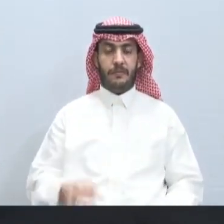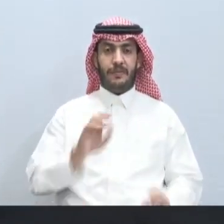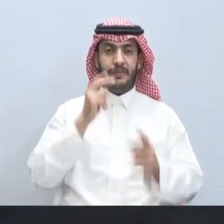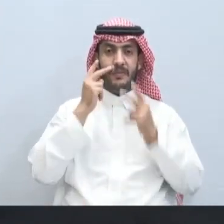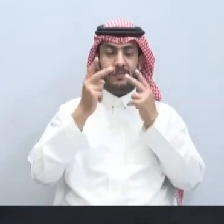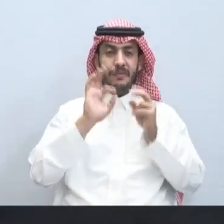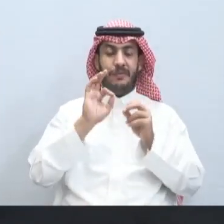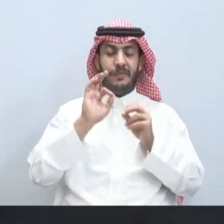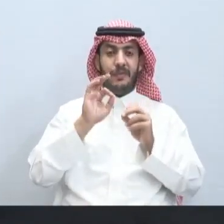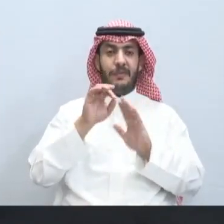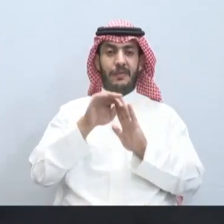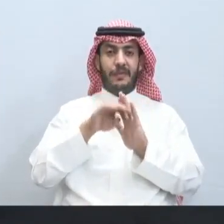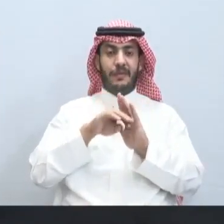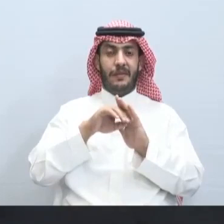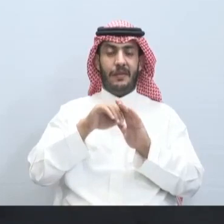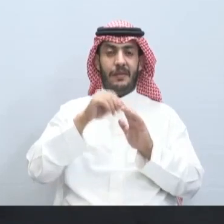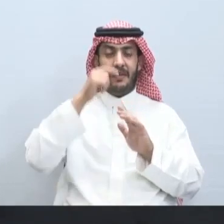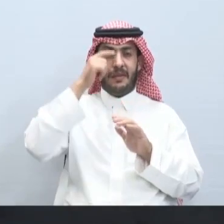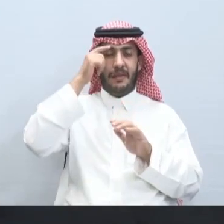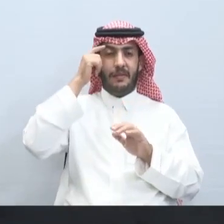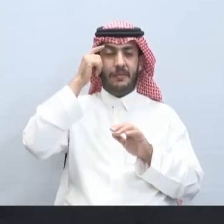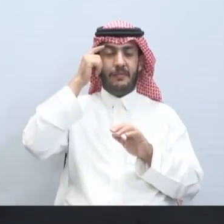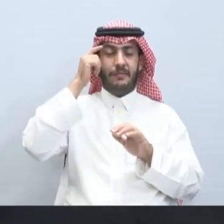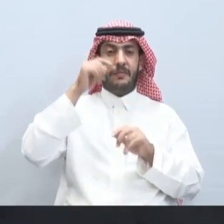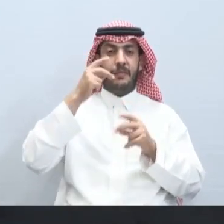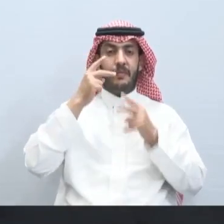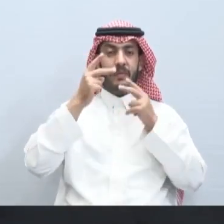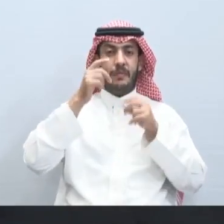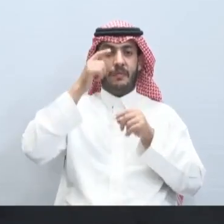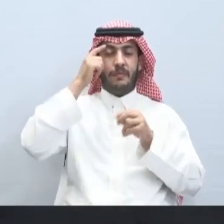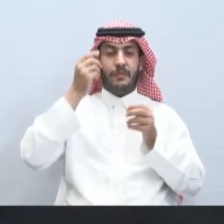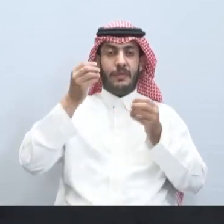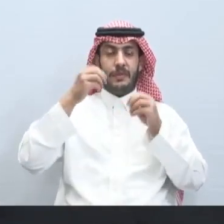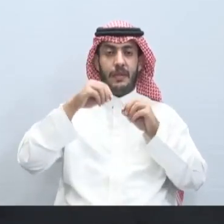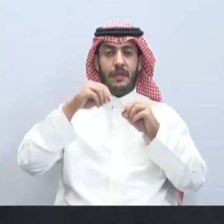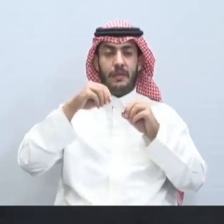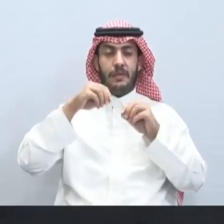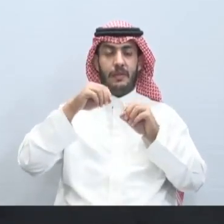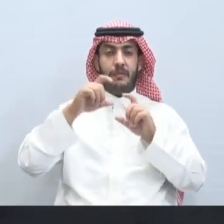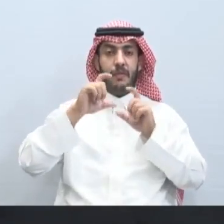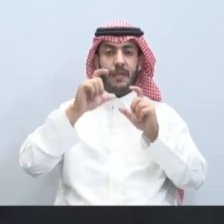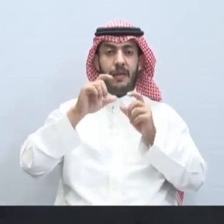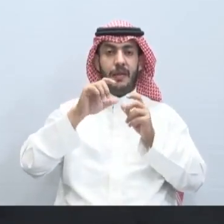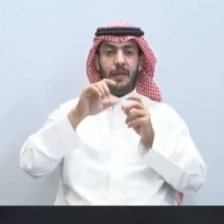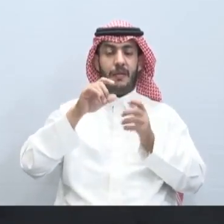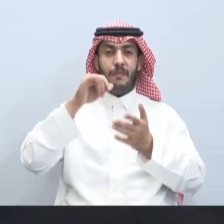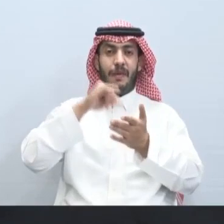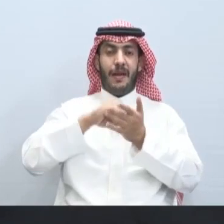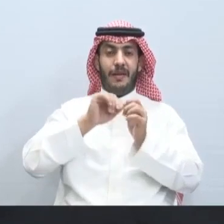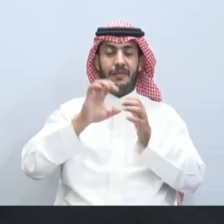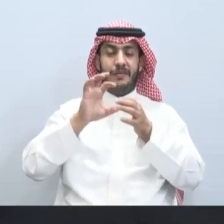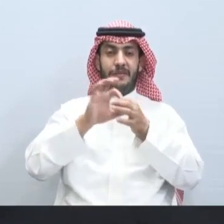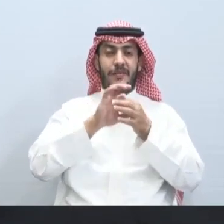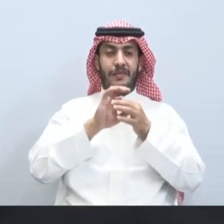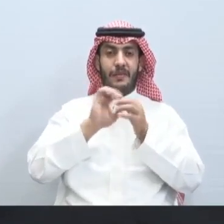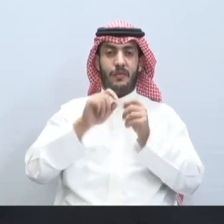مثلا في الاستطلاعات او حتى في الاحصاءات الرسميه نلاحظ حينما يصدر يصدر البنك المركزي او الجهات المتعلقه في